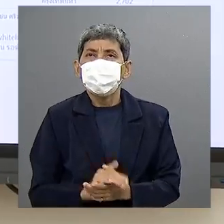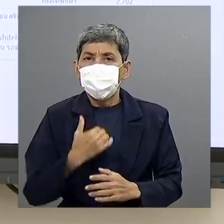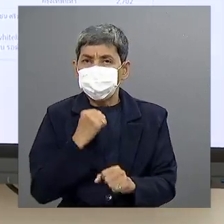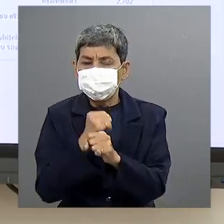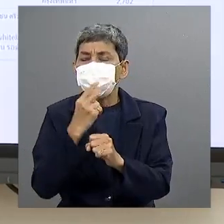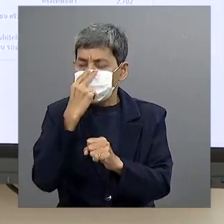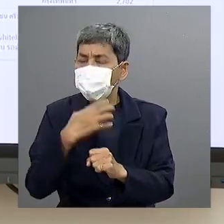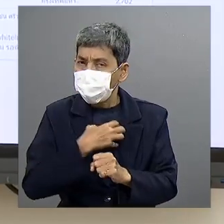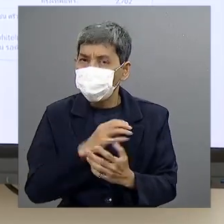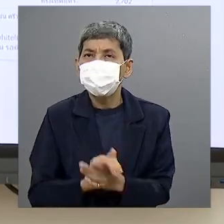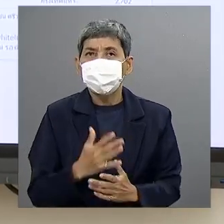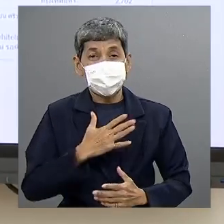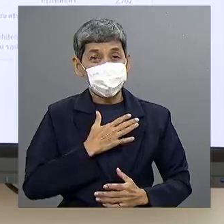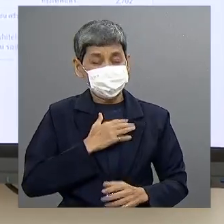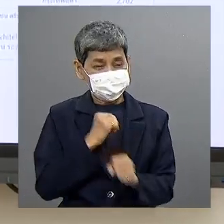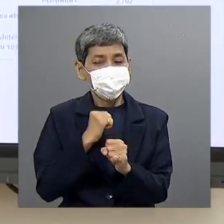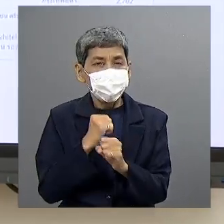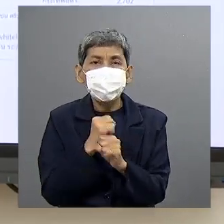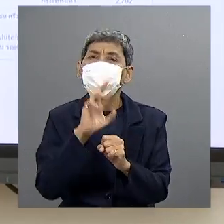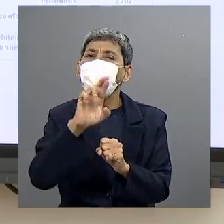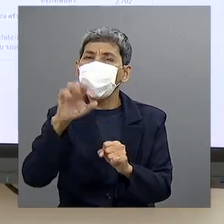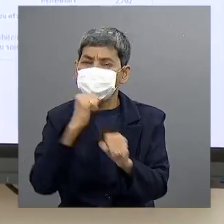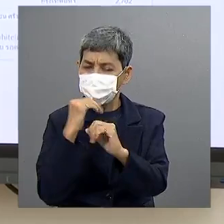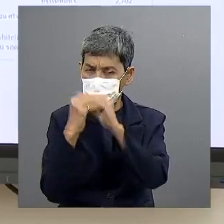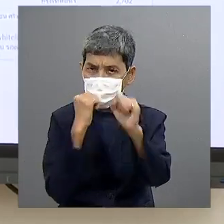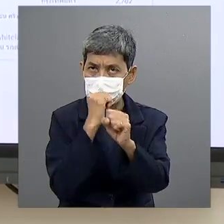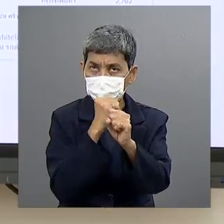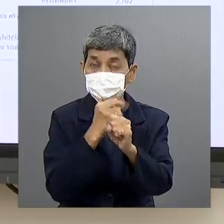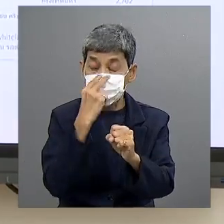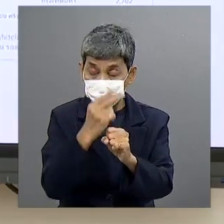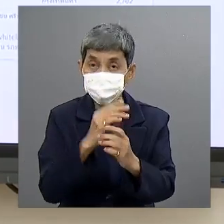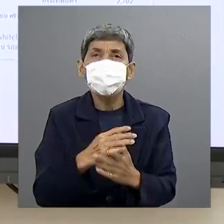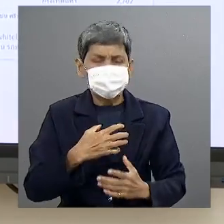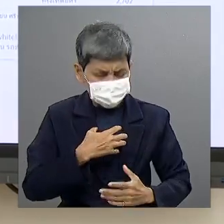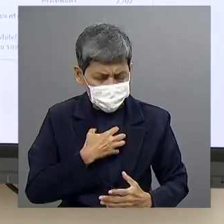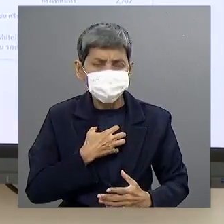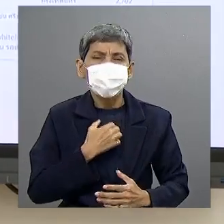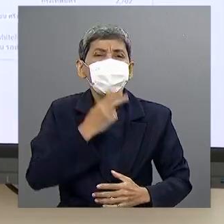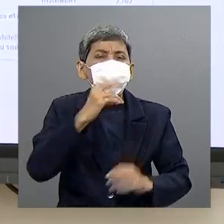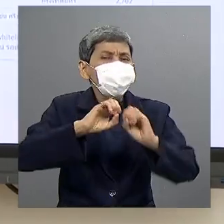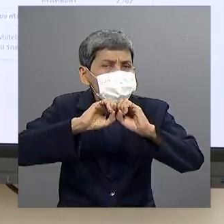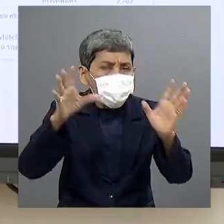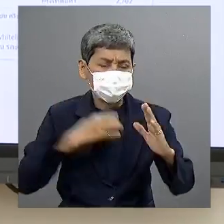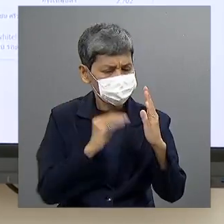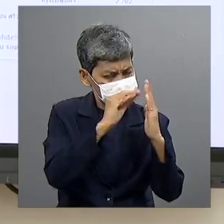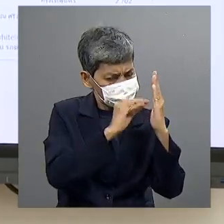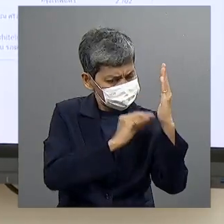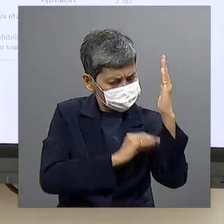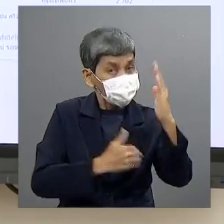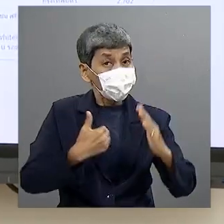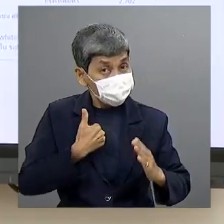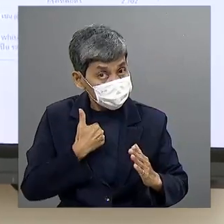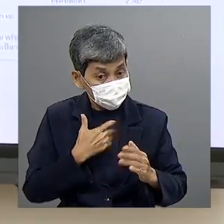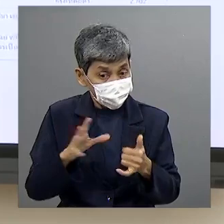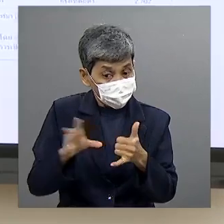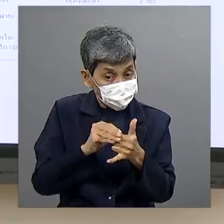ะสิ่งที่ได้เราพัฒนาระบบทั้งหมดเลยโดยเฉพาะแดชบอร์ดเนี่ยเพื่อให้เราเห็นภาพรวมว่าขณะนี้สถานการณ์การตรวจจะเป็นอย่าง